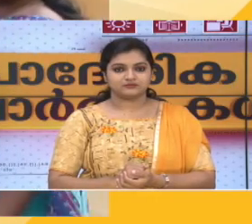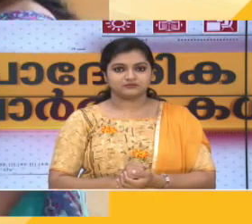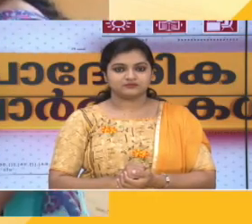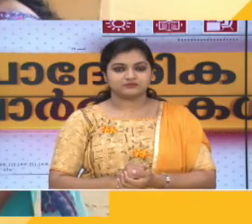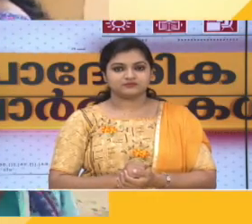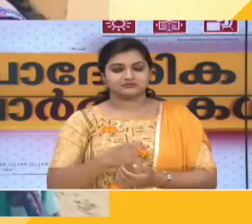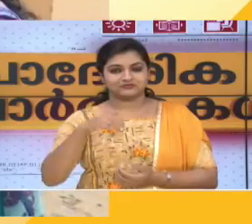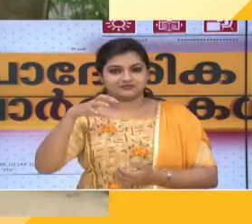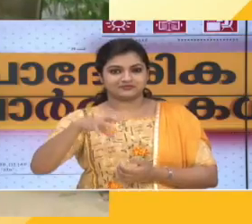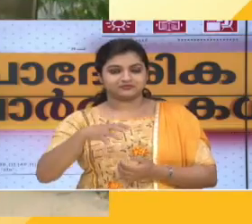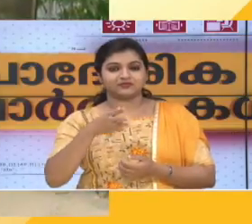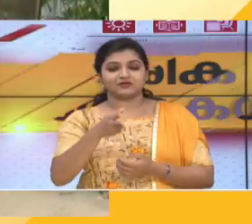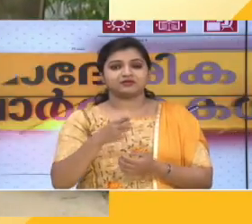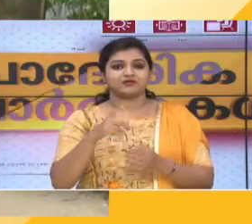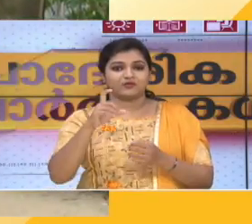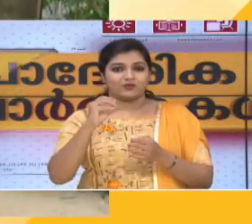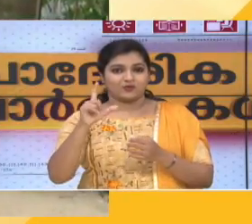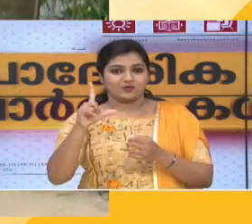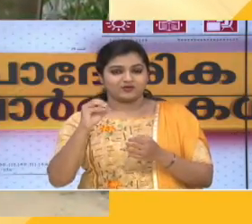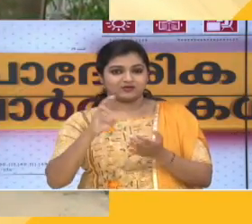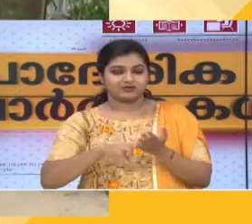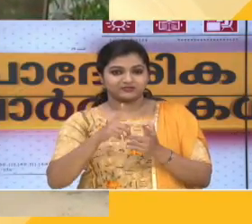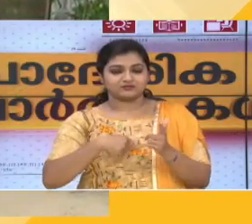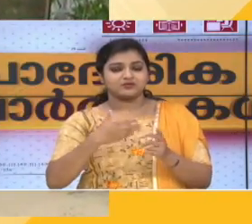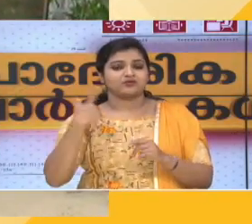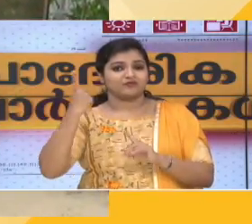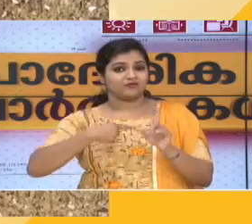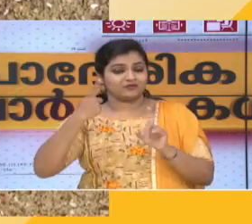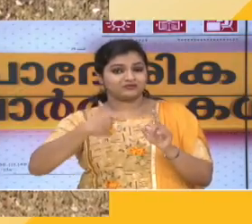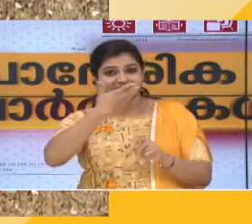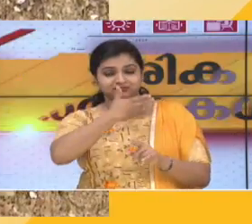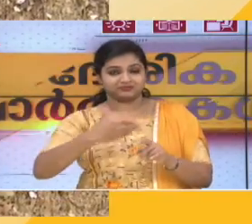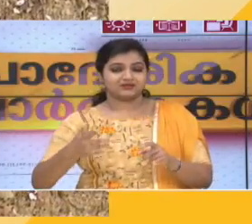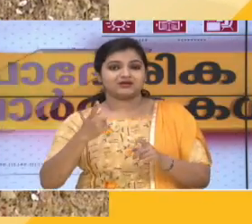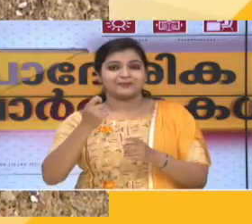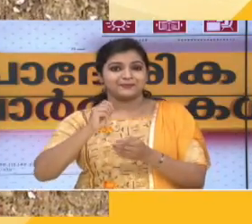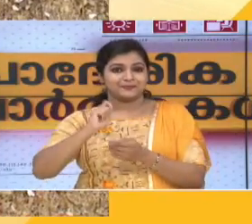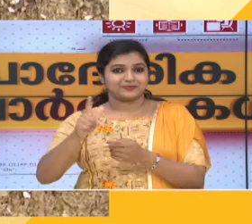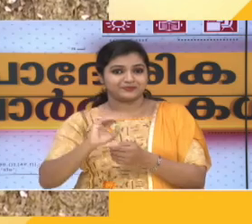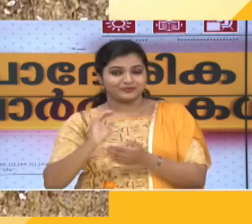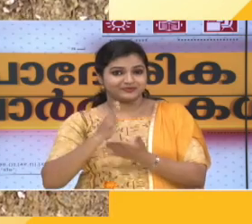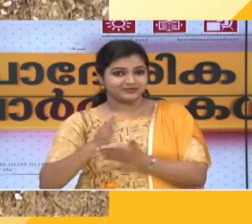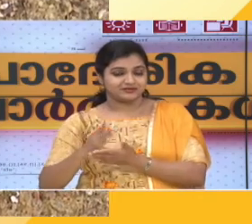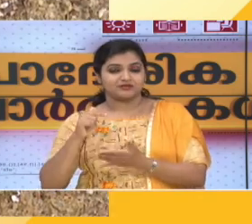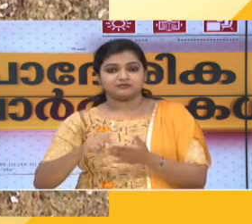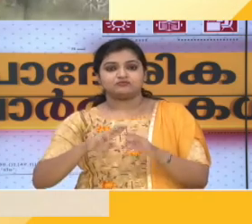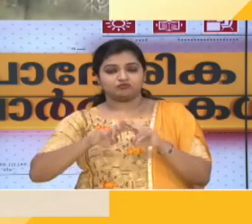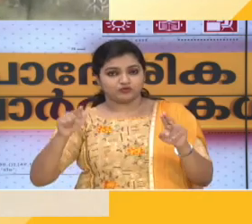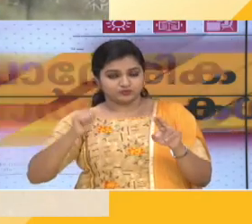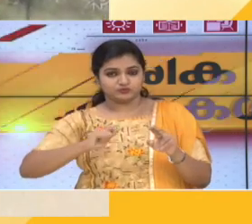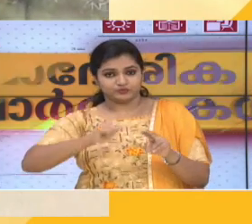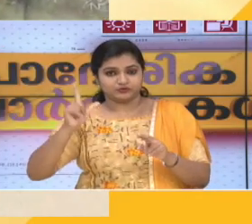കൊല്ലം മയ്യനാട് കാരിത്താസ് കോളനിയിലാണ് വർഷങ്ങളായുള്ള കുടിവെള്ളക്കരത്തിന്റെ കുടിശ്ശിക ഒന്നിച്ചടയ്ക്കണമെന്നുള്ള നോട്ടീസ് എത്തിയിരിക്കുന്നത്. ഇതിനു